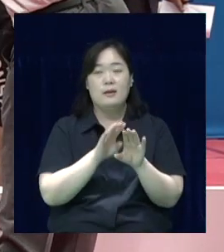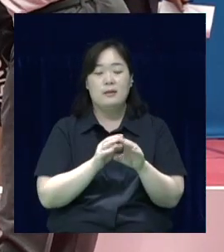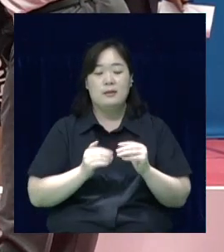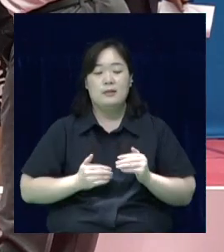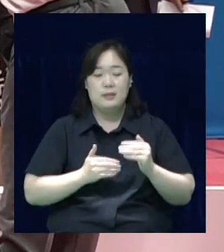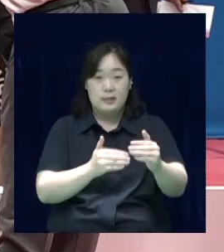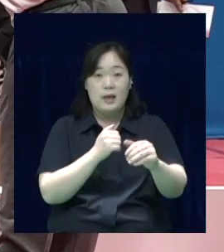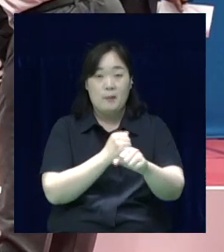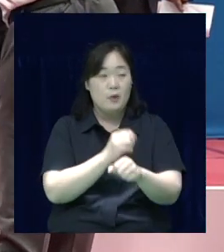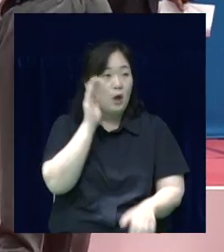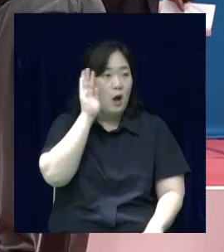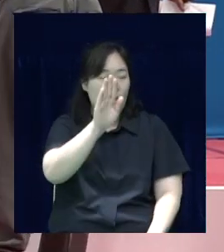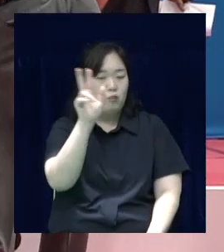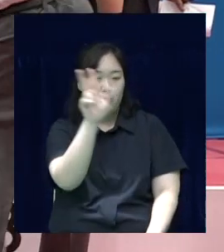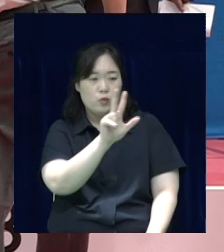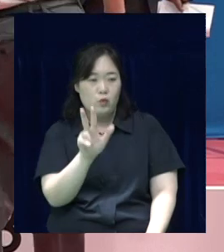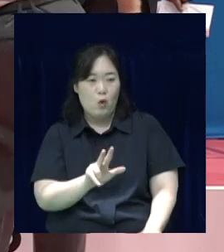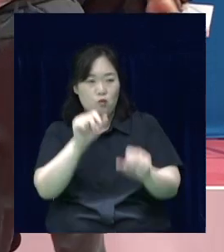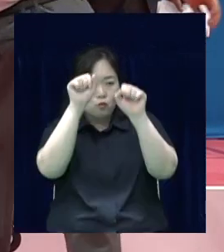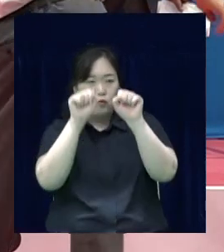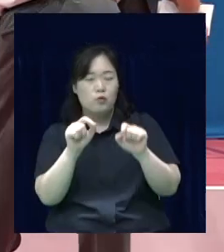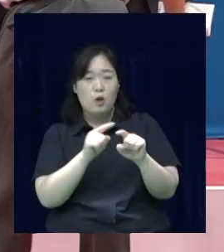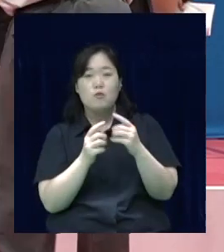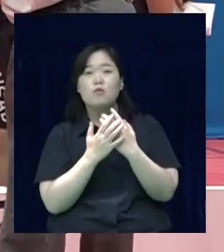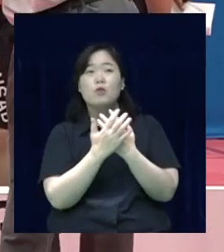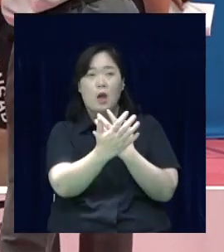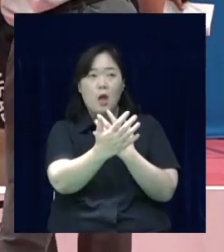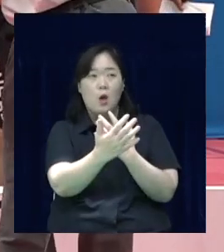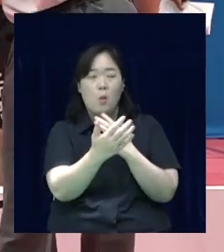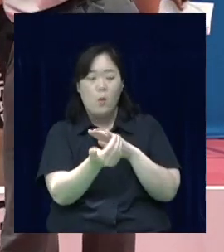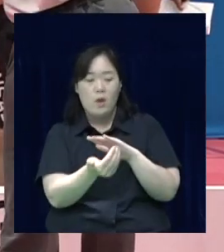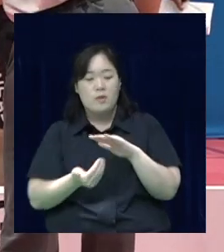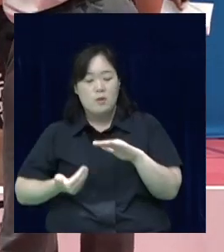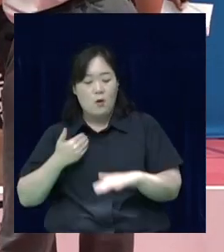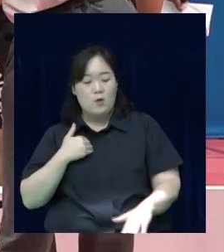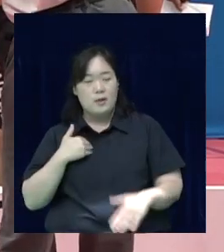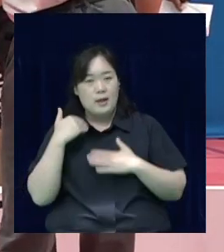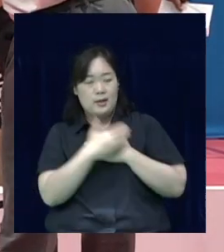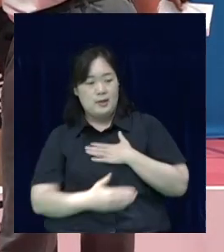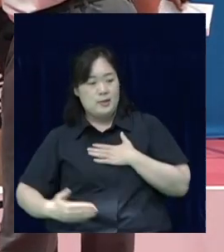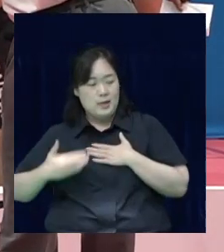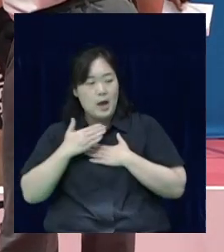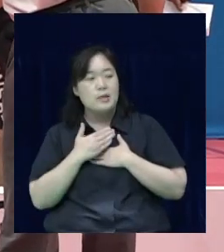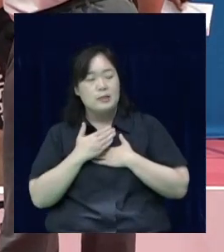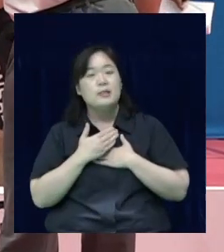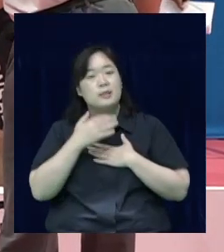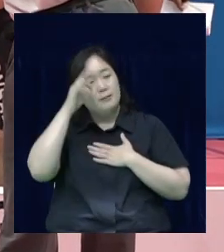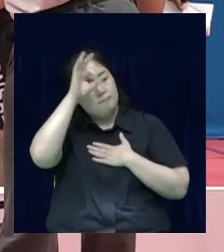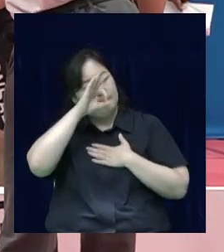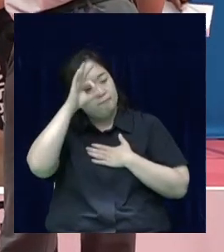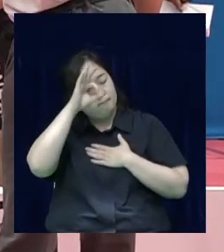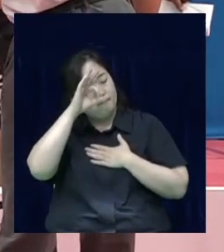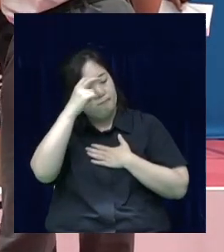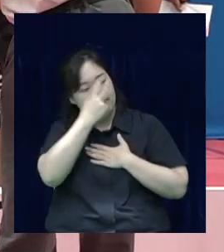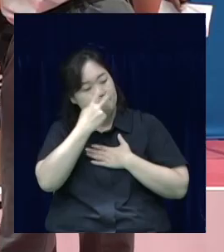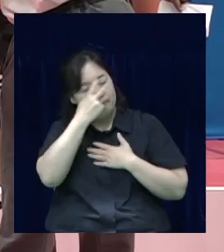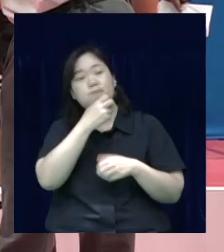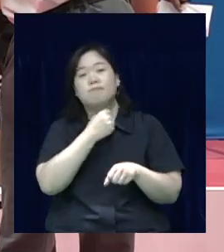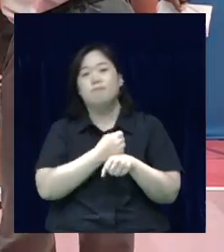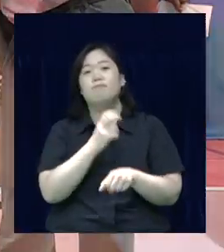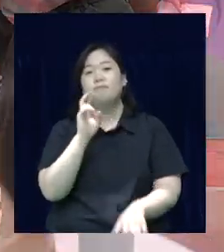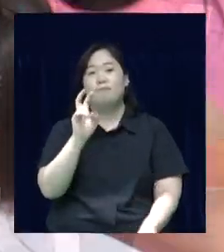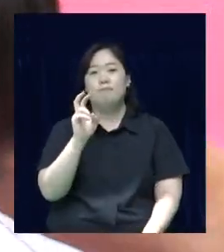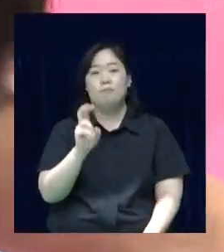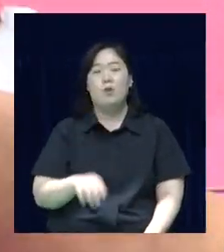앞으로 뭐 이제 전국체전에 대한 뭐 경기력을 또 체크하는 부분이 이번 대회에 또 좀 중요한 부분 중 하나일 수도 있을 것 같은데요.